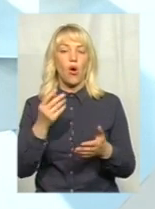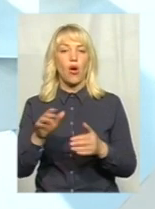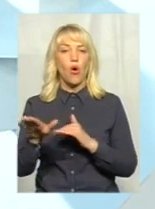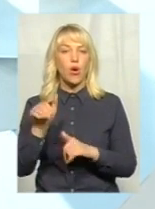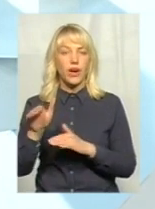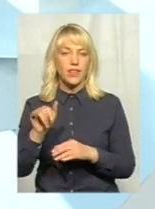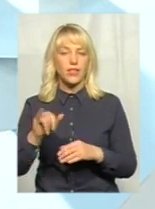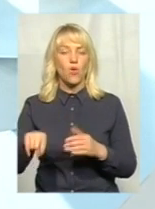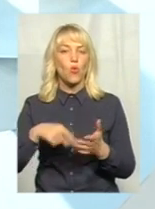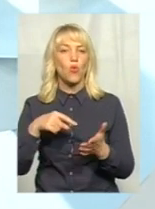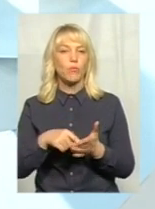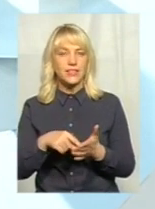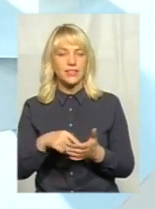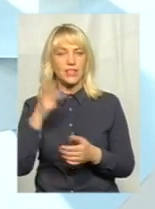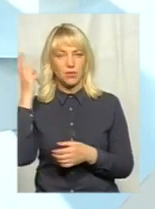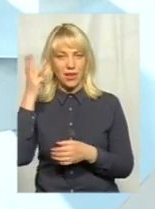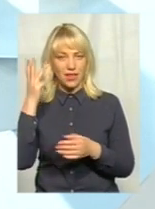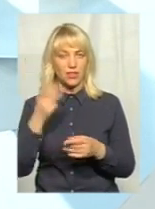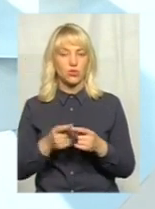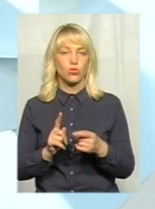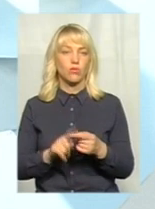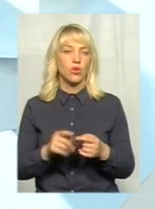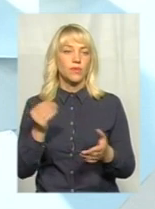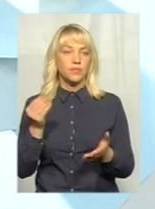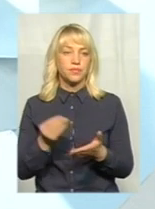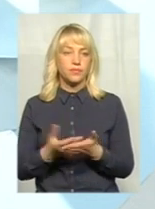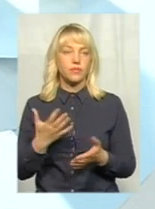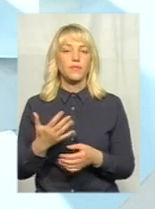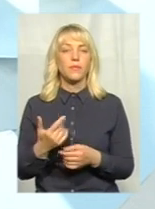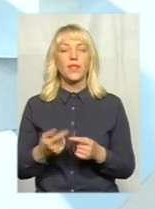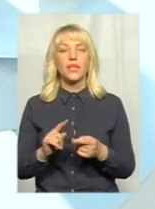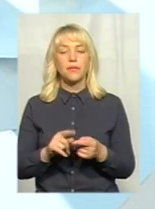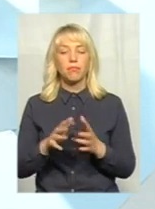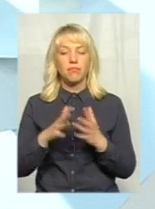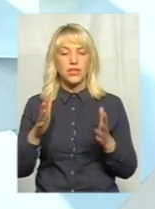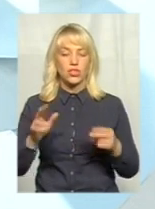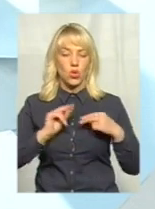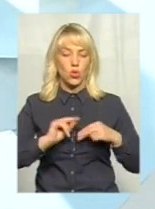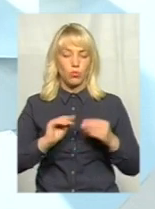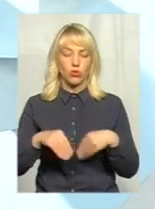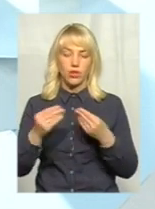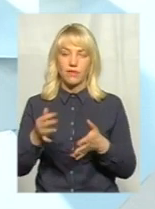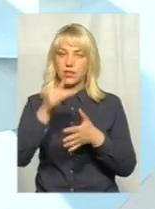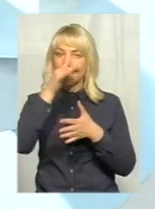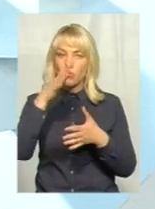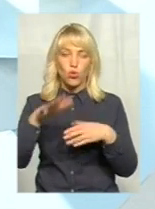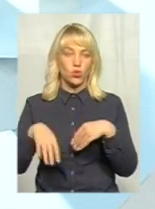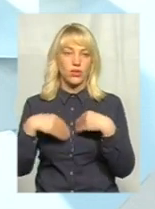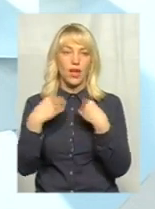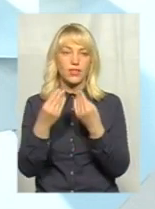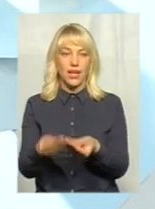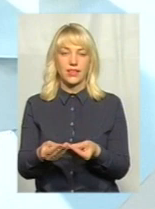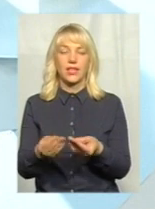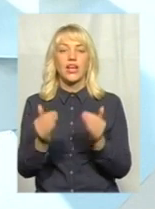в місті Хмельницькому, це не тільки міста Хмельницького стосується, бо в більшості роботодавців нема можливості давати житло